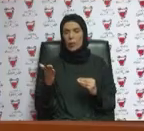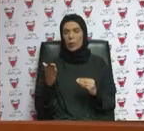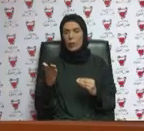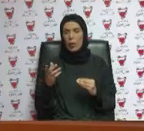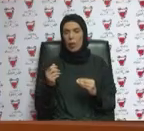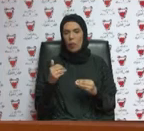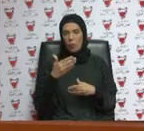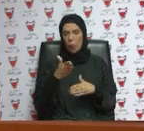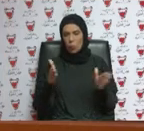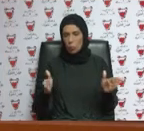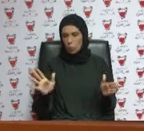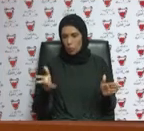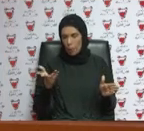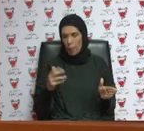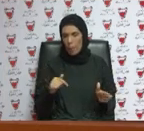رواتب